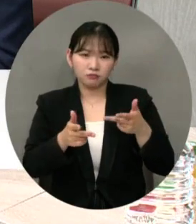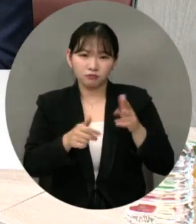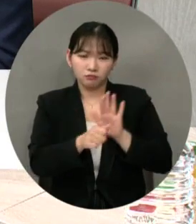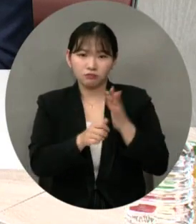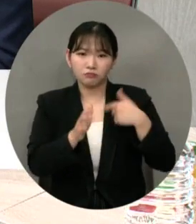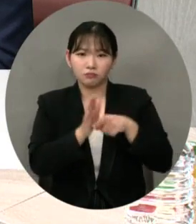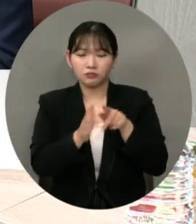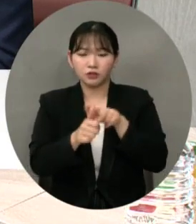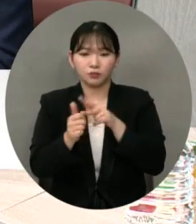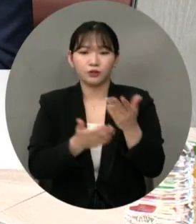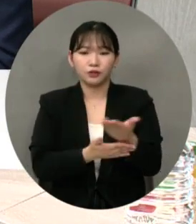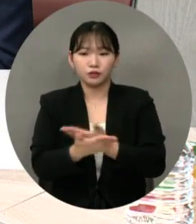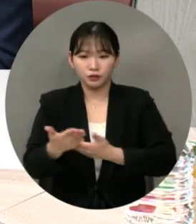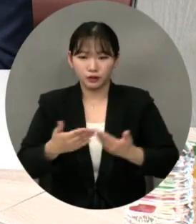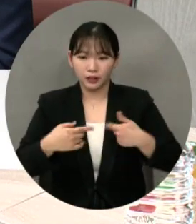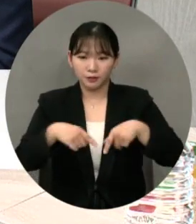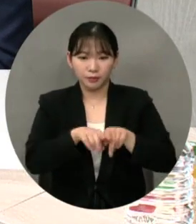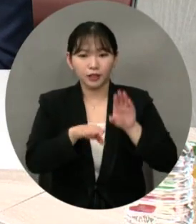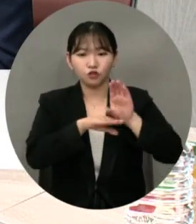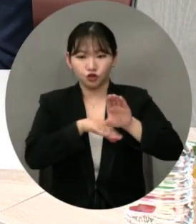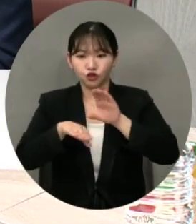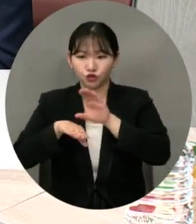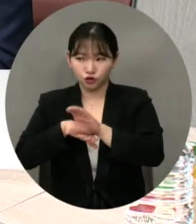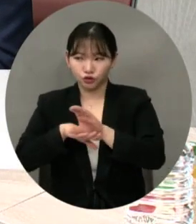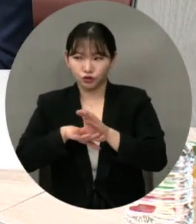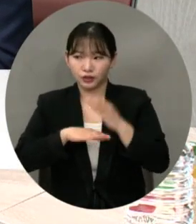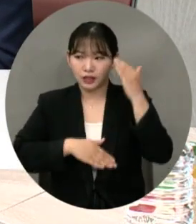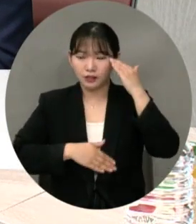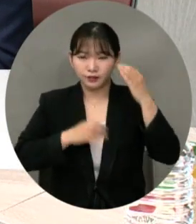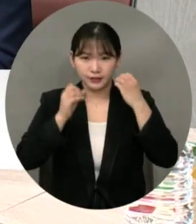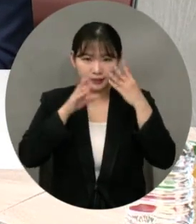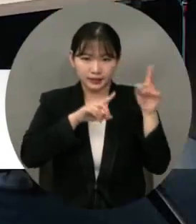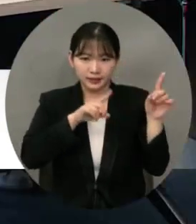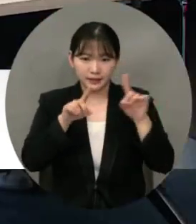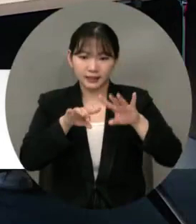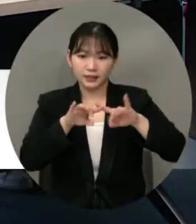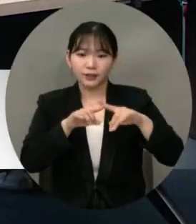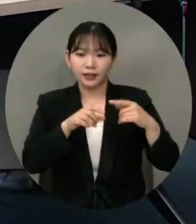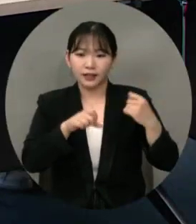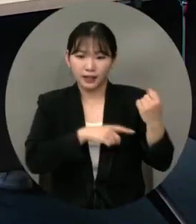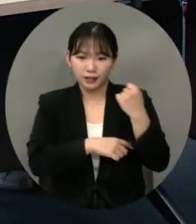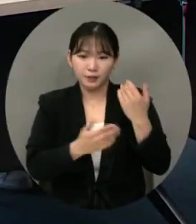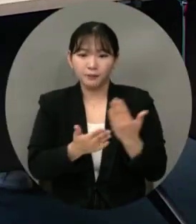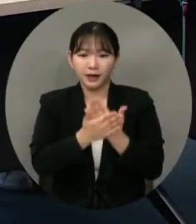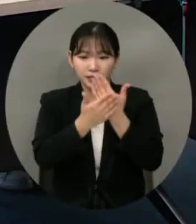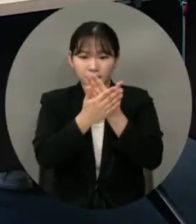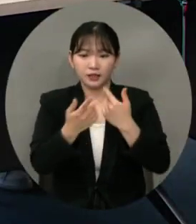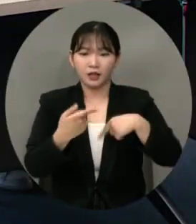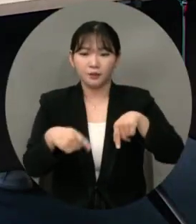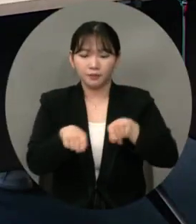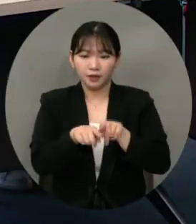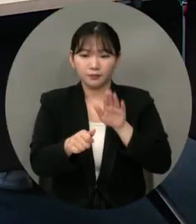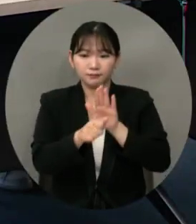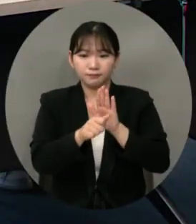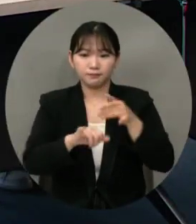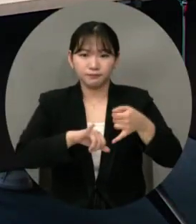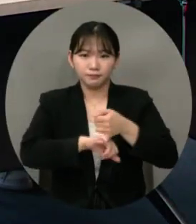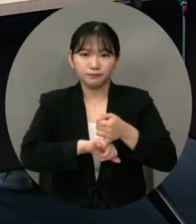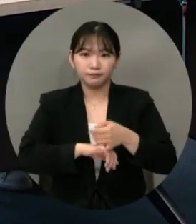제공하고 함께 지분을 투자하는 등 국내 신재생 에너지 발전 사업에 함께 협력하기로 했습니다.